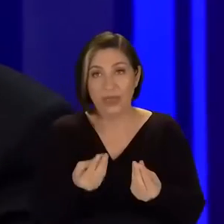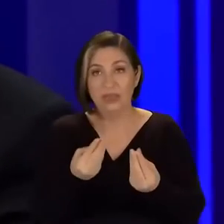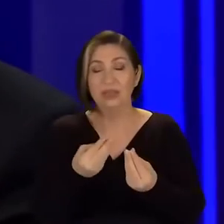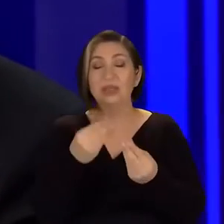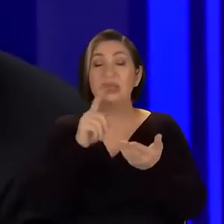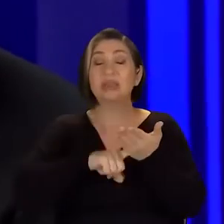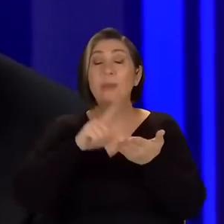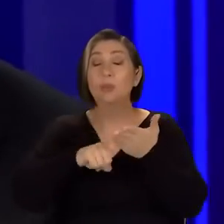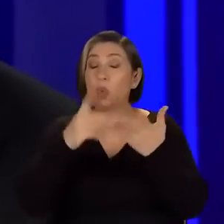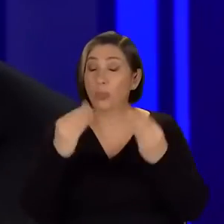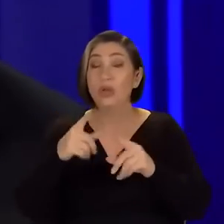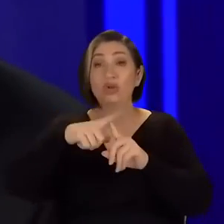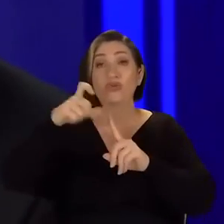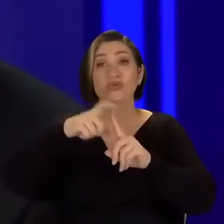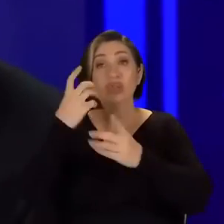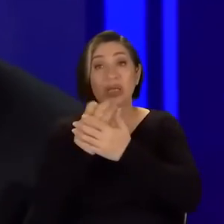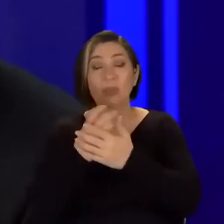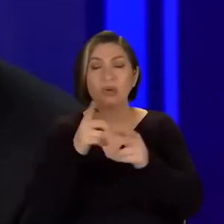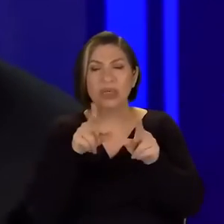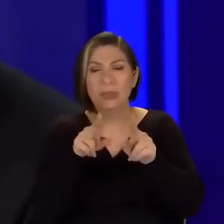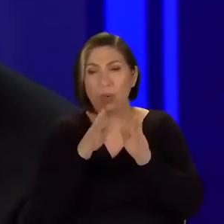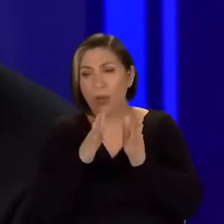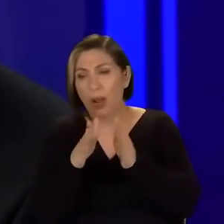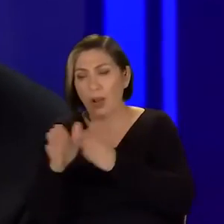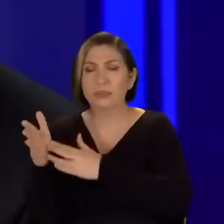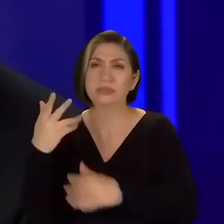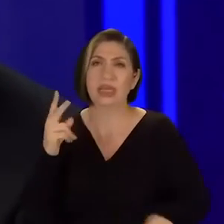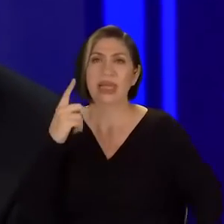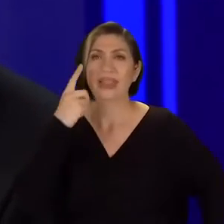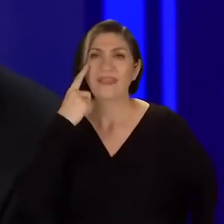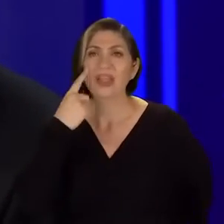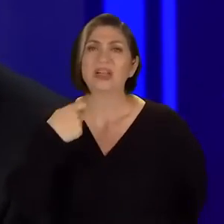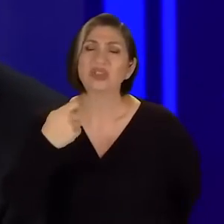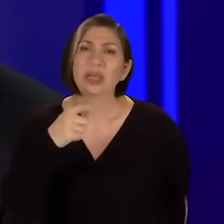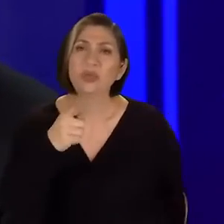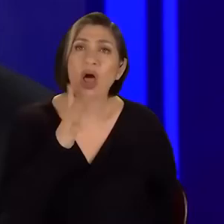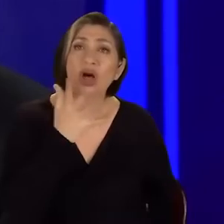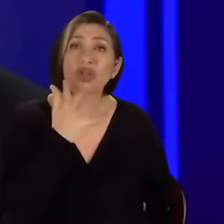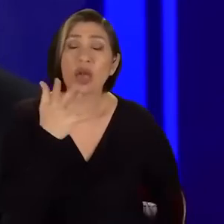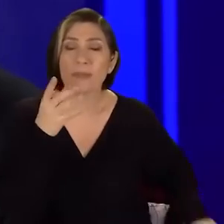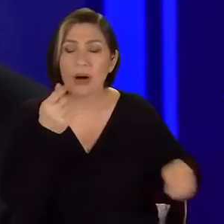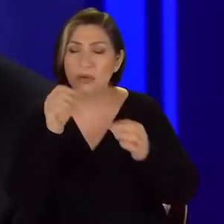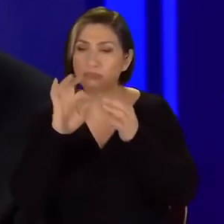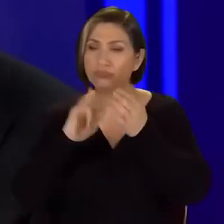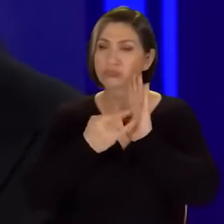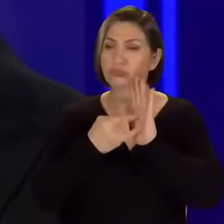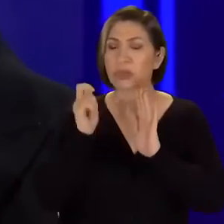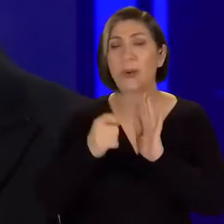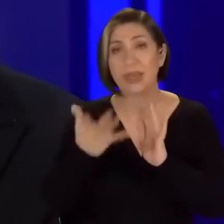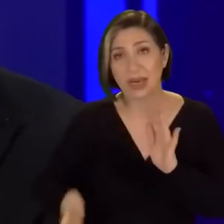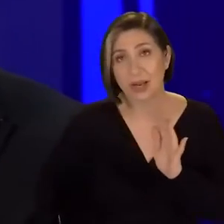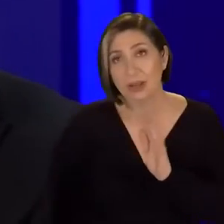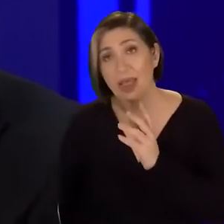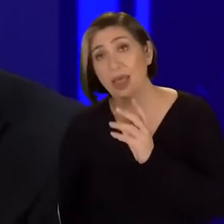tapu kayıtlarına, nüfus kayıtlarına vesaire, bu böyle gidebilir. Devletler, şirketler bundan acayip tasarruf edebilirler. Ve